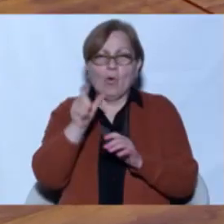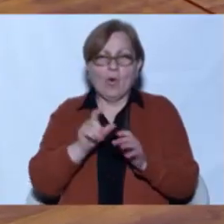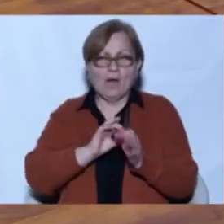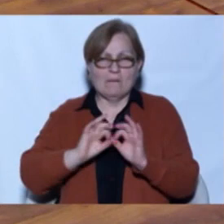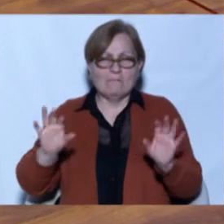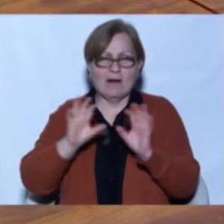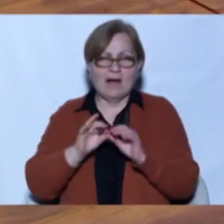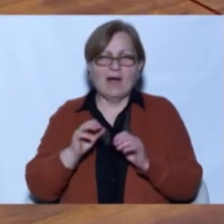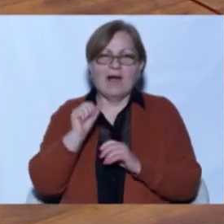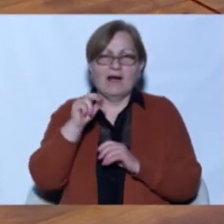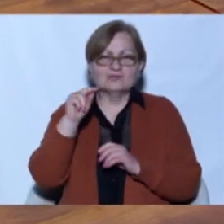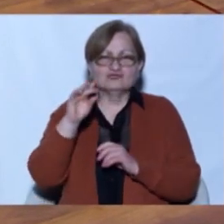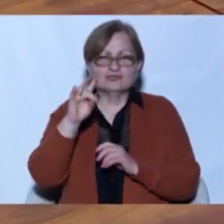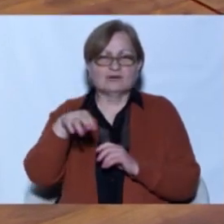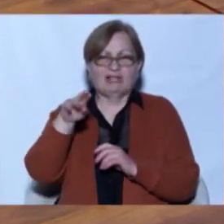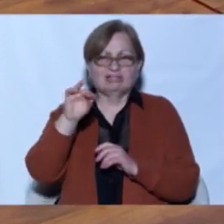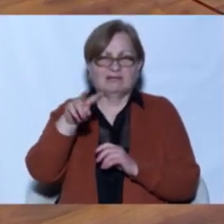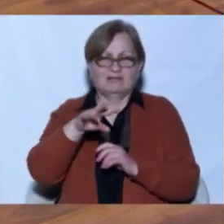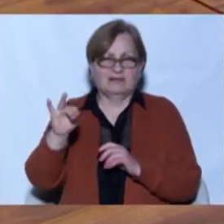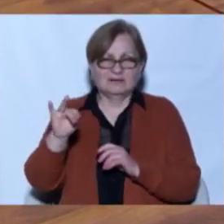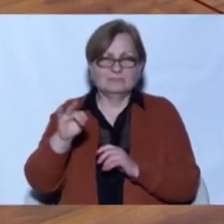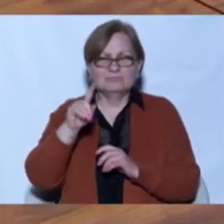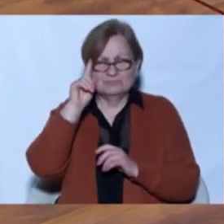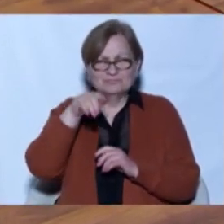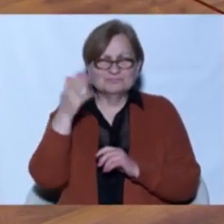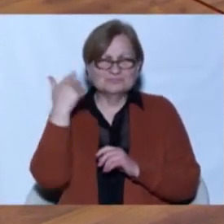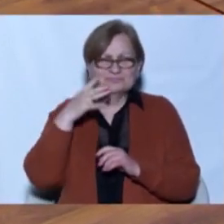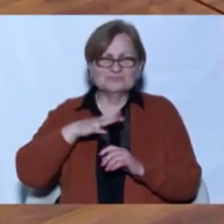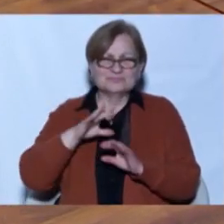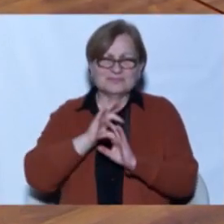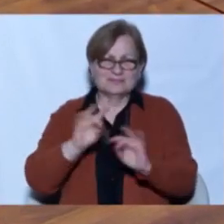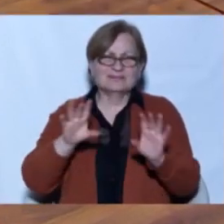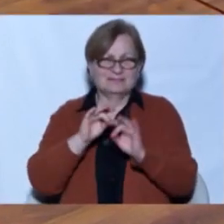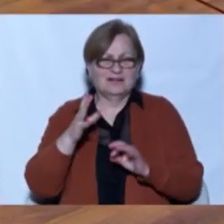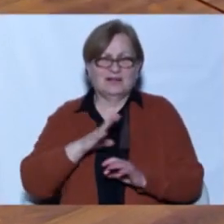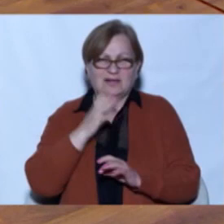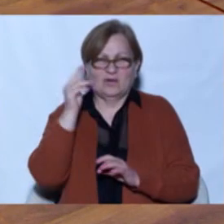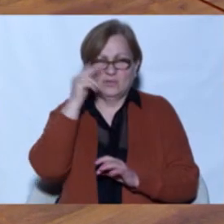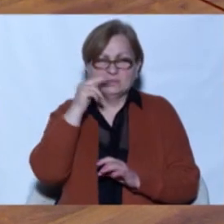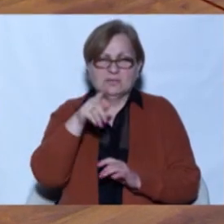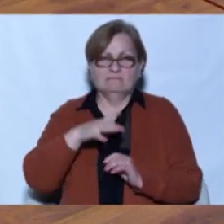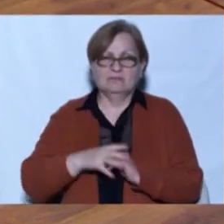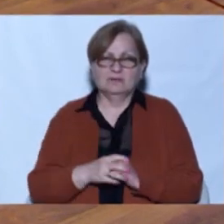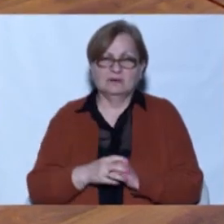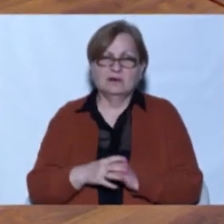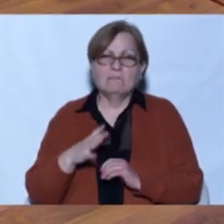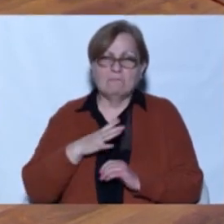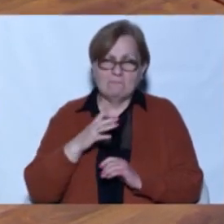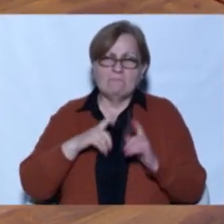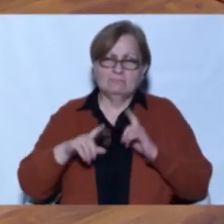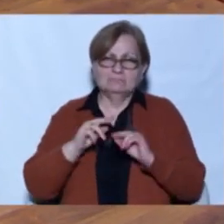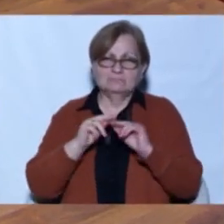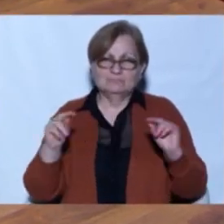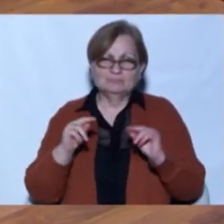რომელიმე ნაწყვეტი ქართული ენისა და ლიტერატურის გაკვეთილებზე განიხილეთ კიდეც მასწავლებელსა